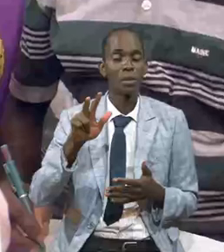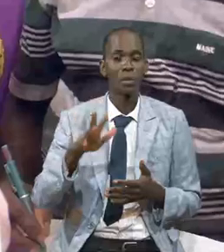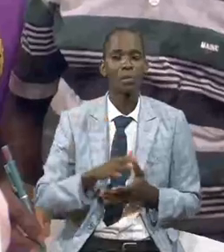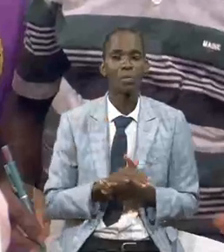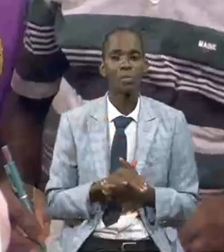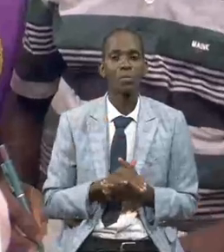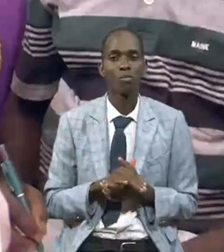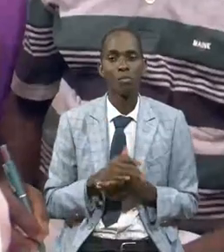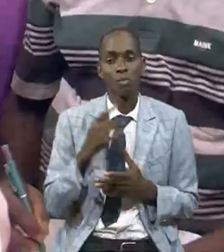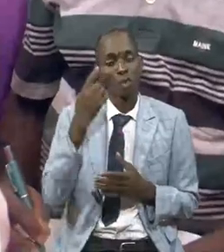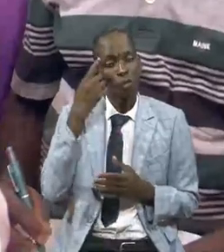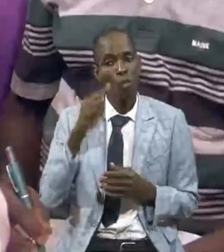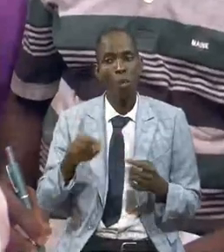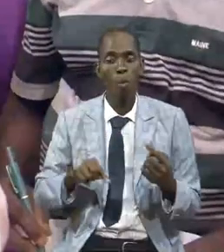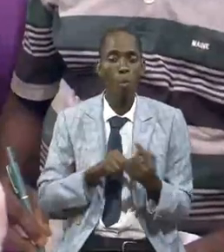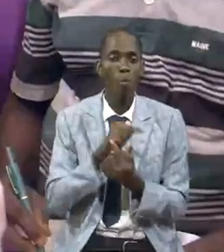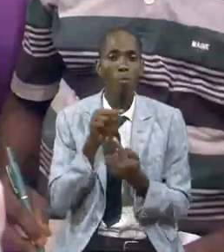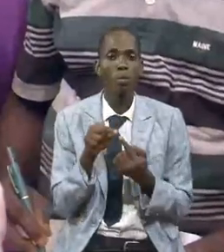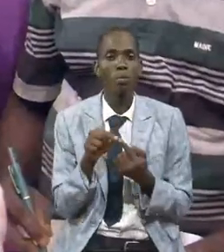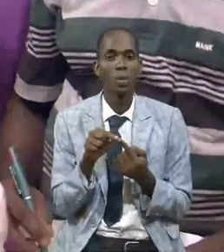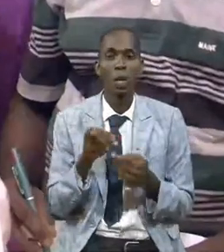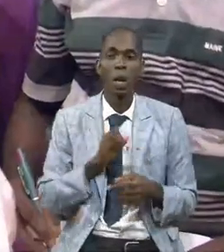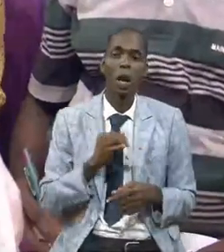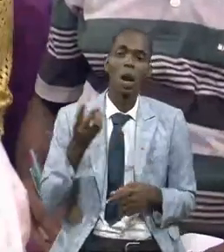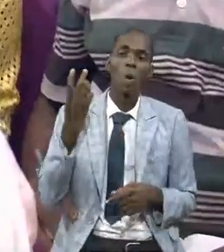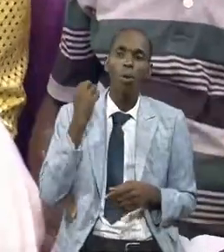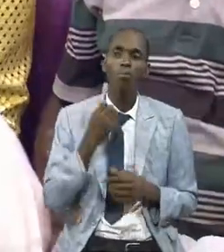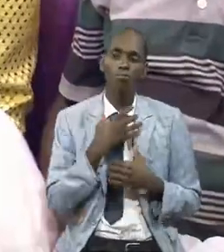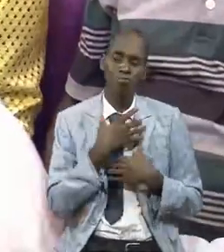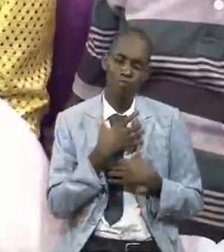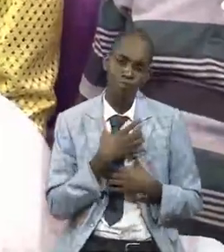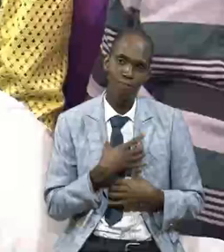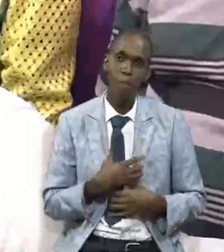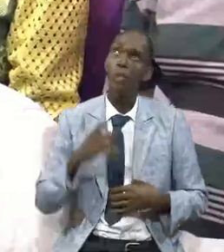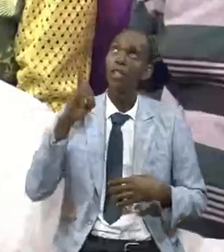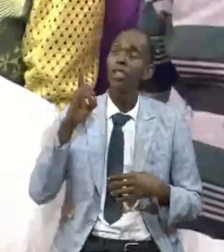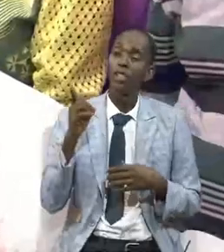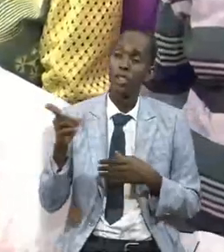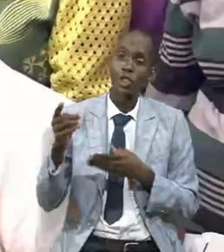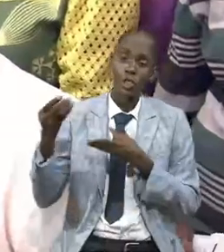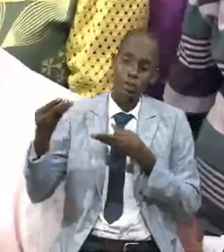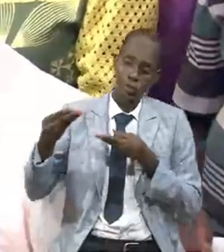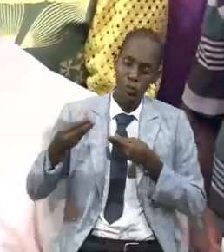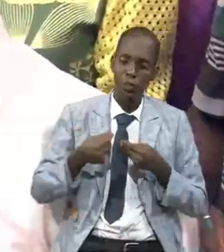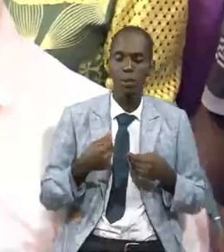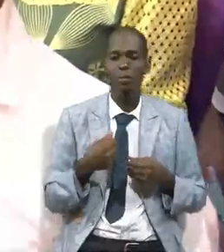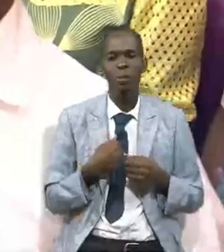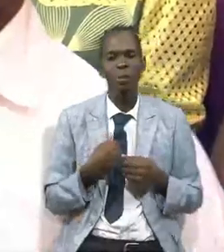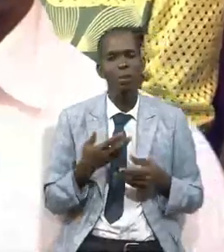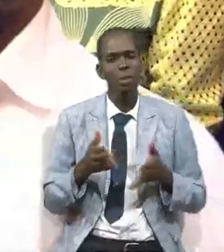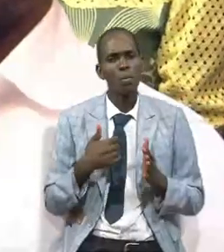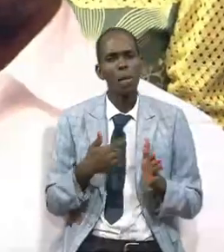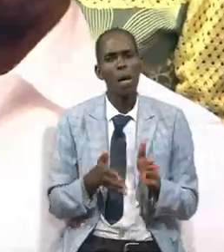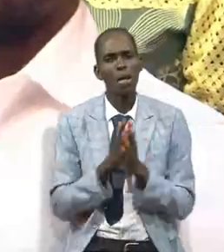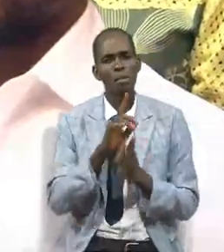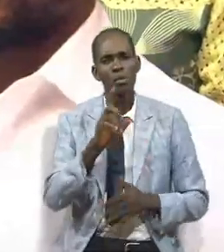35 dit: car j'ai eu faim et vous m'avez donné à manger. Laissez-moi vous